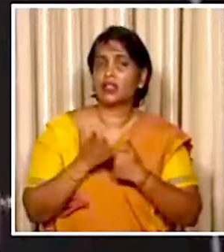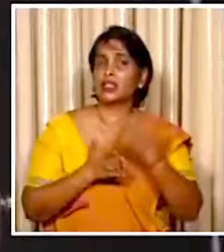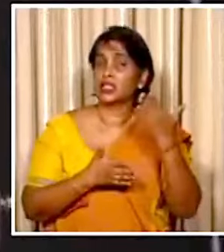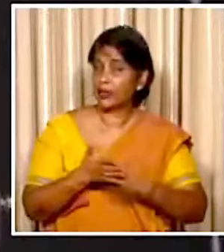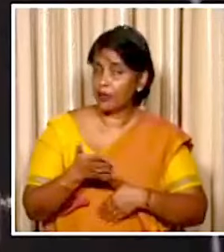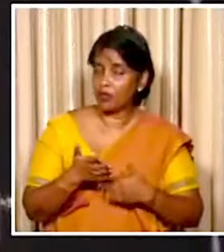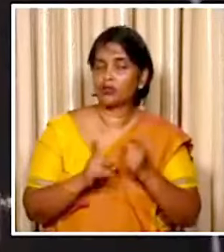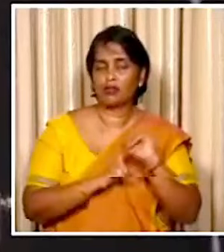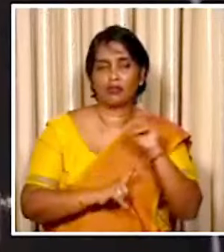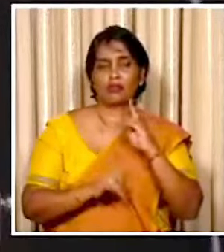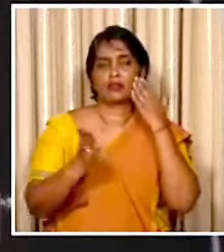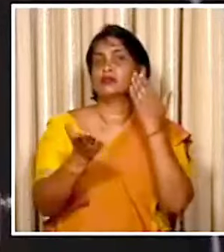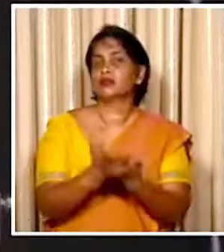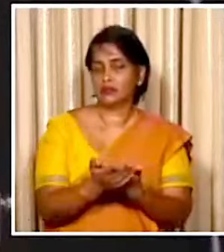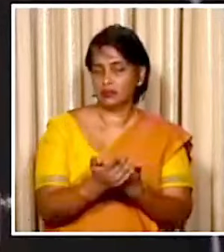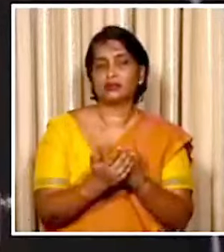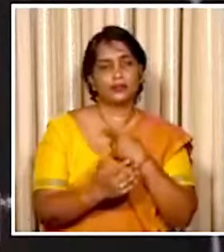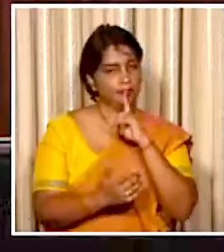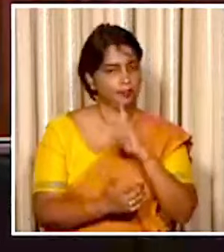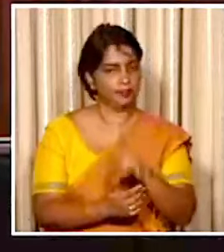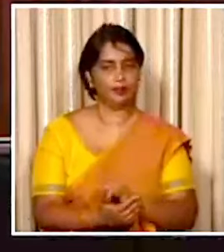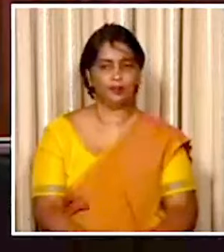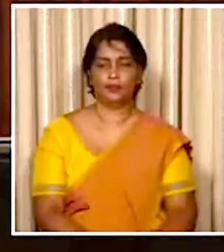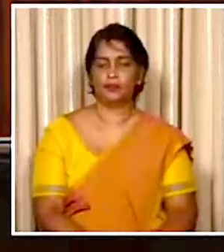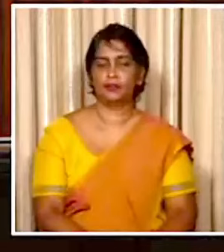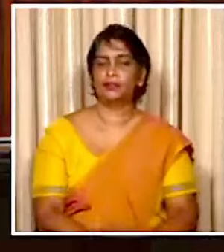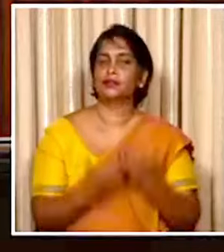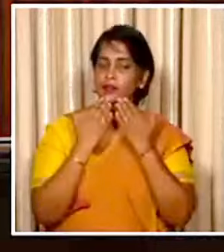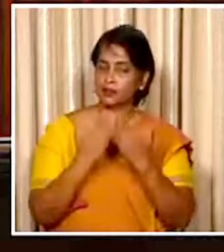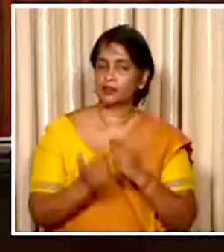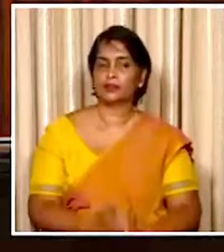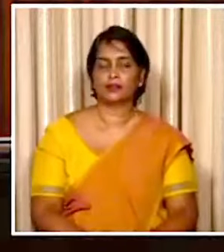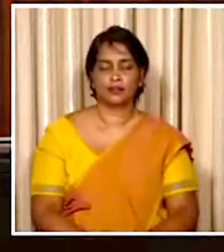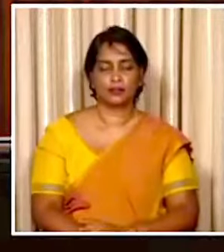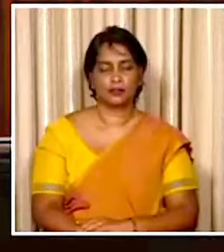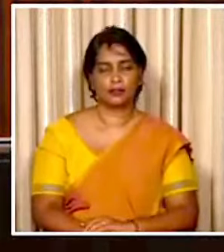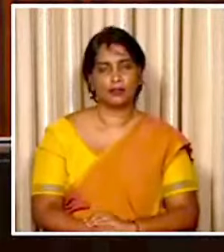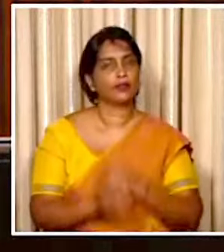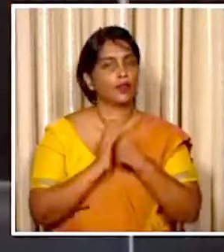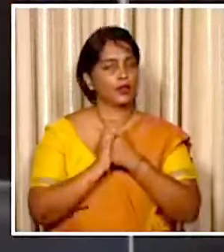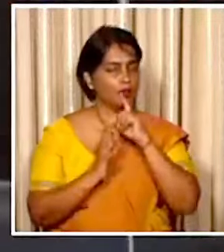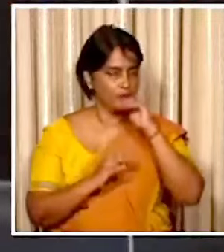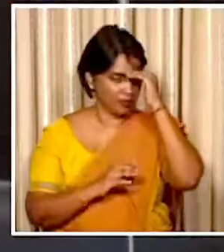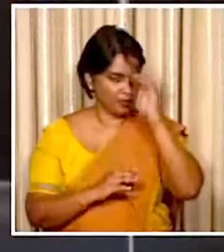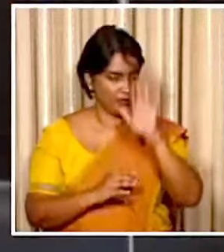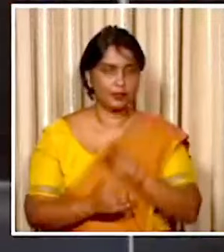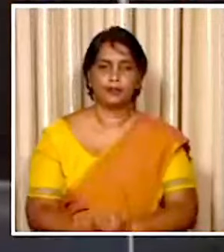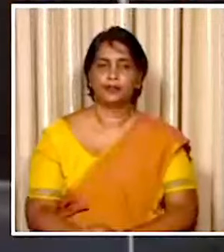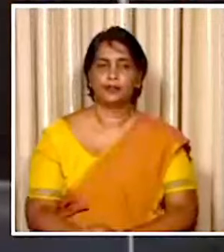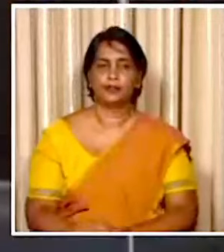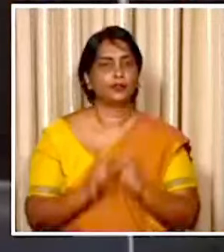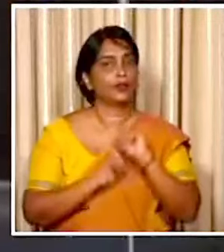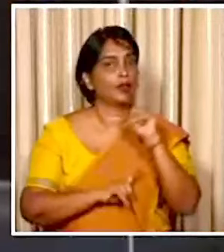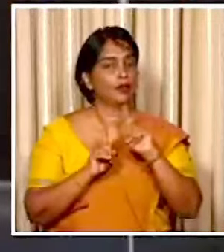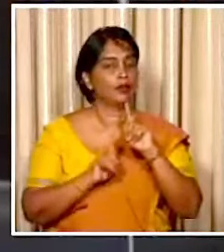වාර්තාවක් පාර්ලිමේන්තුවට ඉදිරිපත් කරන්න කියලා මම ඉල්ලා සිටිනවා. බොහොම ස්තුතියි සභානායකතුමා යෝජනා කරන්න. ගරු කතානායකතුමනි